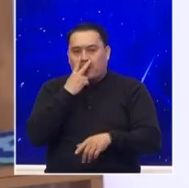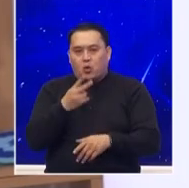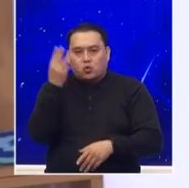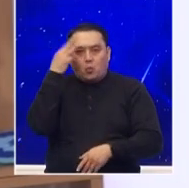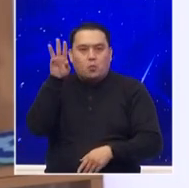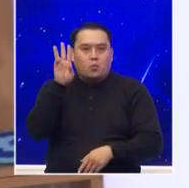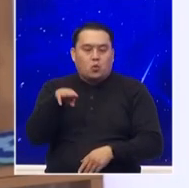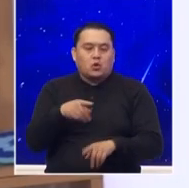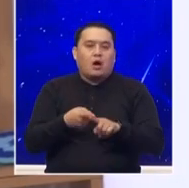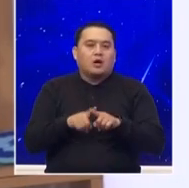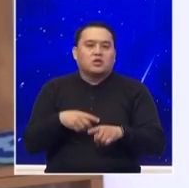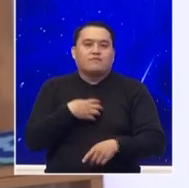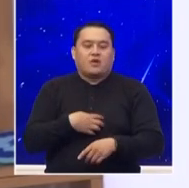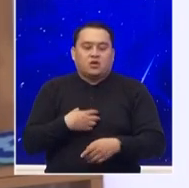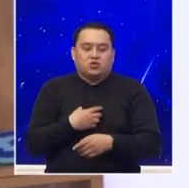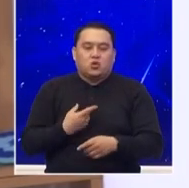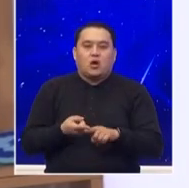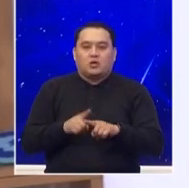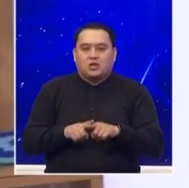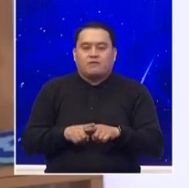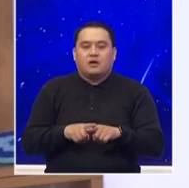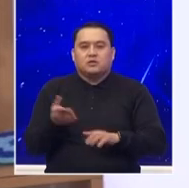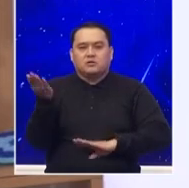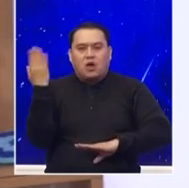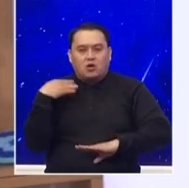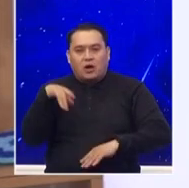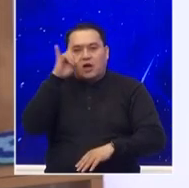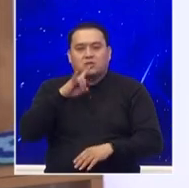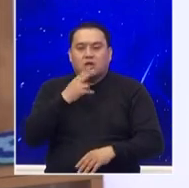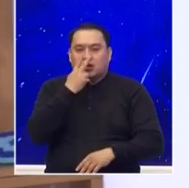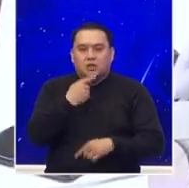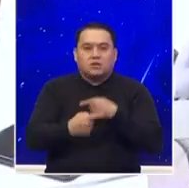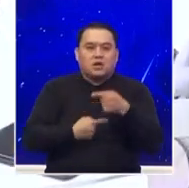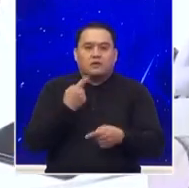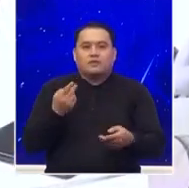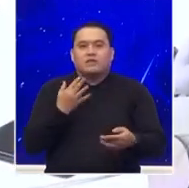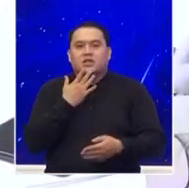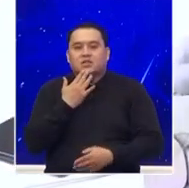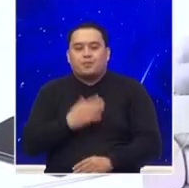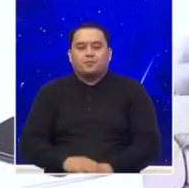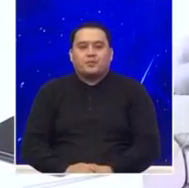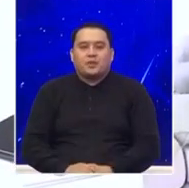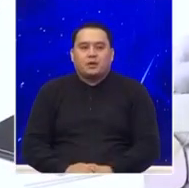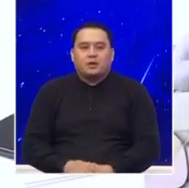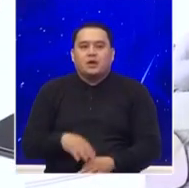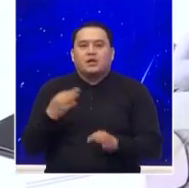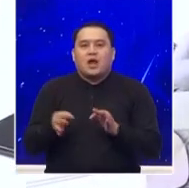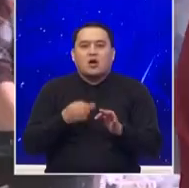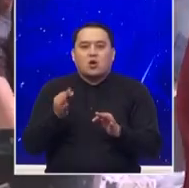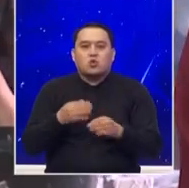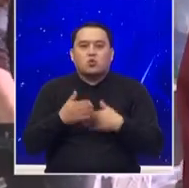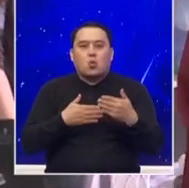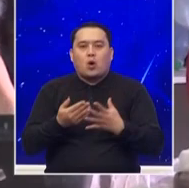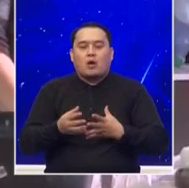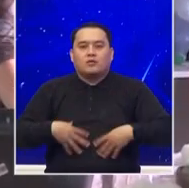показать всем актуальность и современность этого древнего казахского аксессуара. Изделия, выполненные рукодельницами